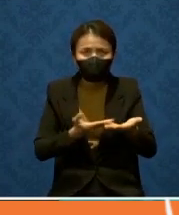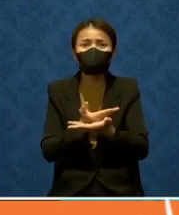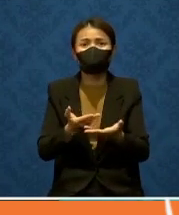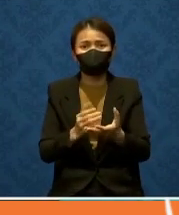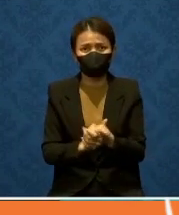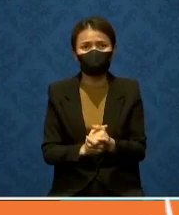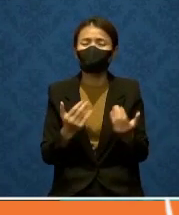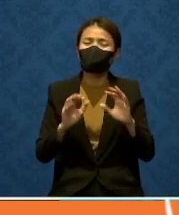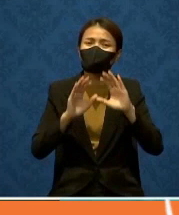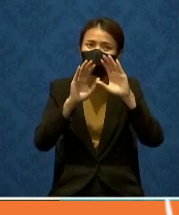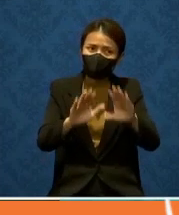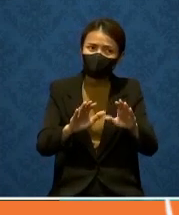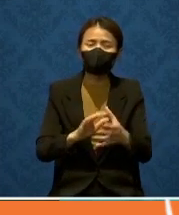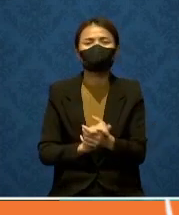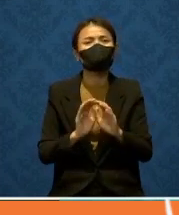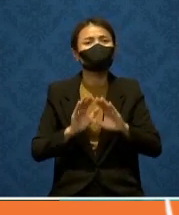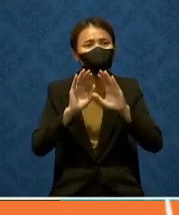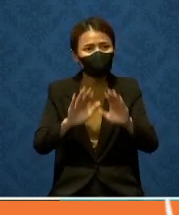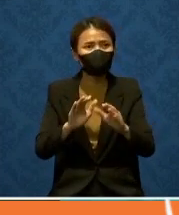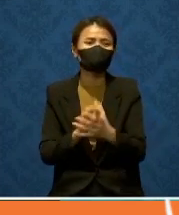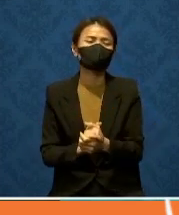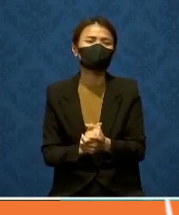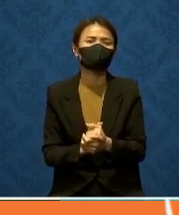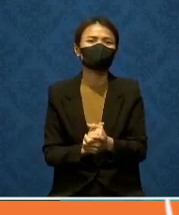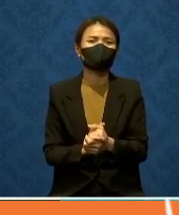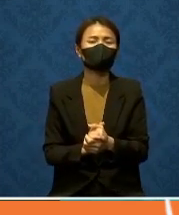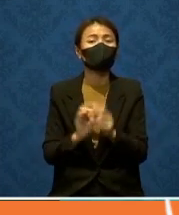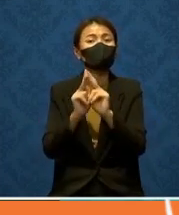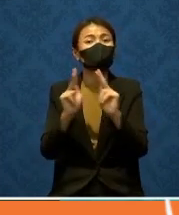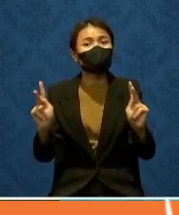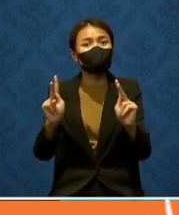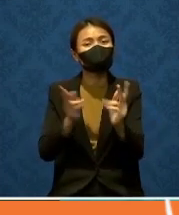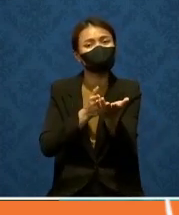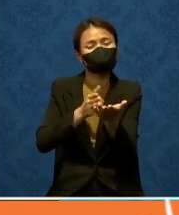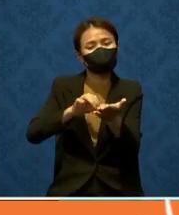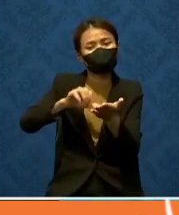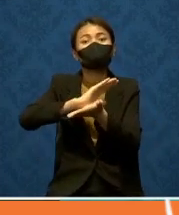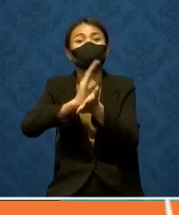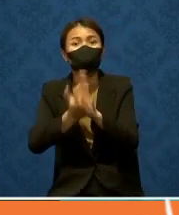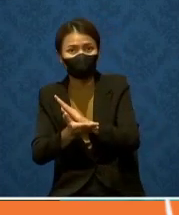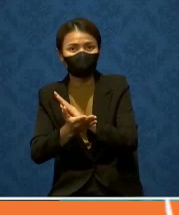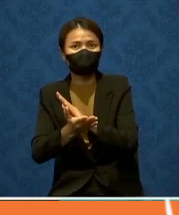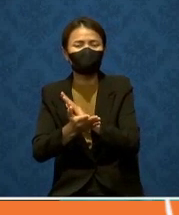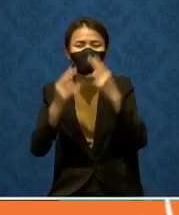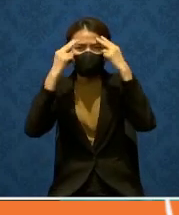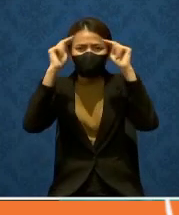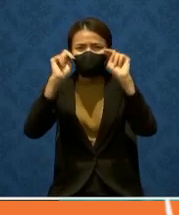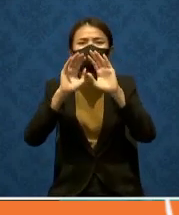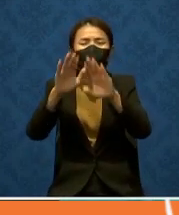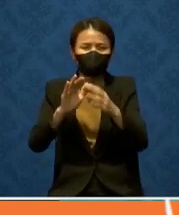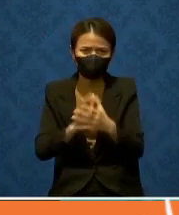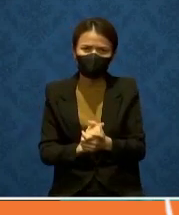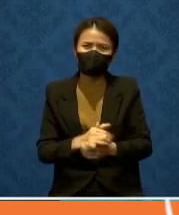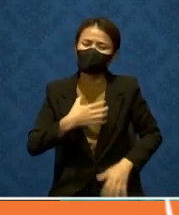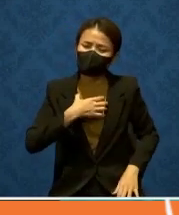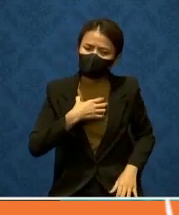ากจะฝากไปท่านประธานฝากท่านประธานไปยังคณะกรรมการปฏิรูปรวมถึงไปถึงนายกรัฐมนตรีครับเ